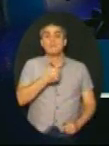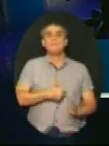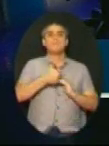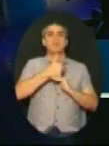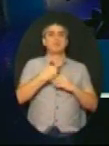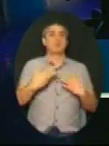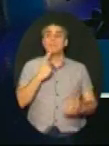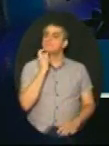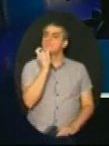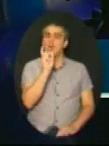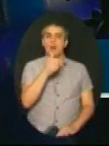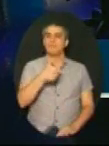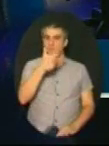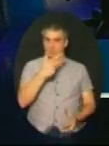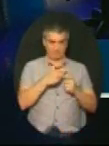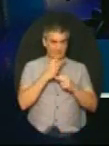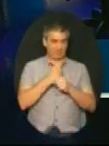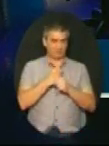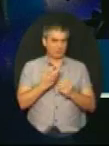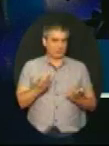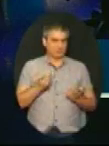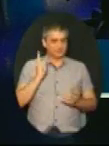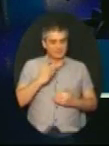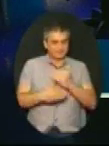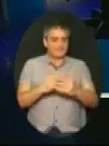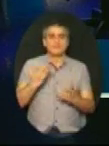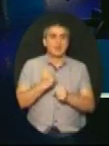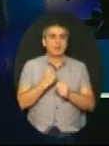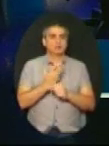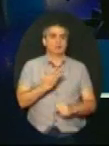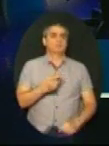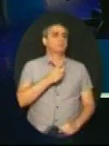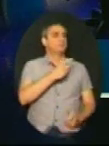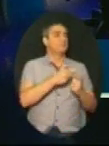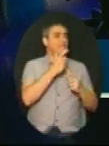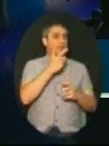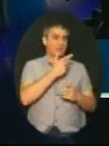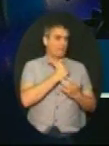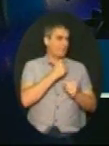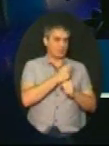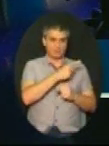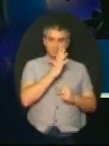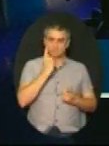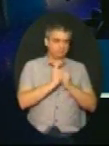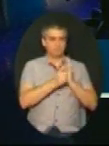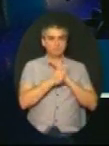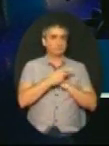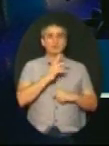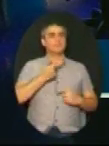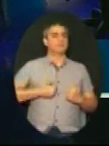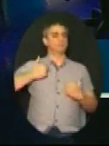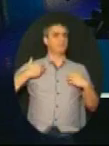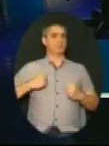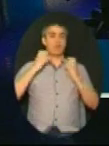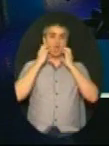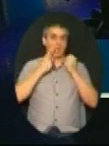מנהיגות. מילה על המנהיגות. מפלגת העבודה, אנחנו צריכים צעדים. מפלגת העבודה ניצחה פעמיים ב-20-30 שנה האחרונות, זה כשעמדו בראשה ביטחוניסטים. זה